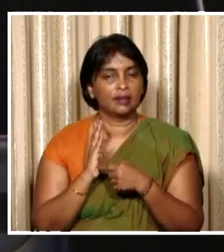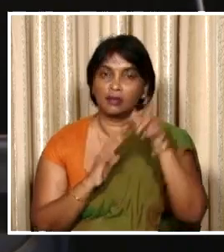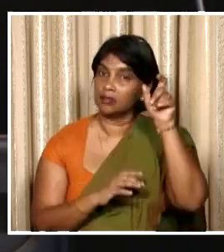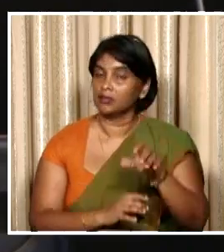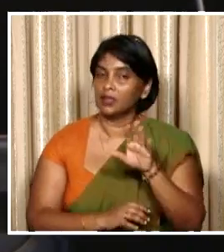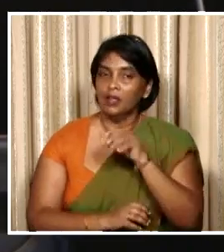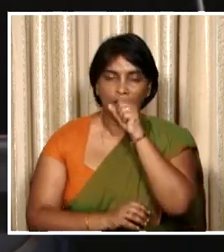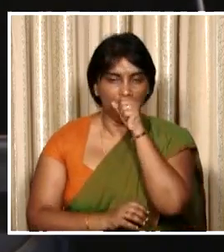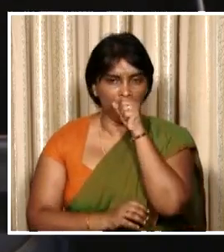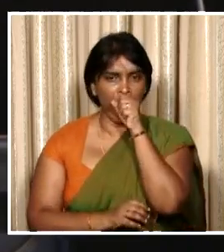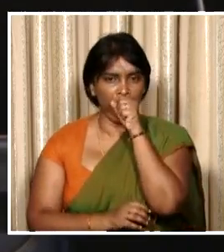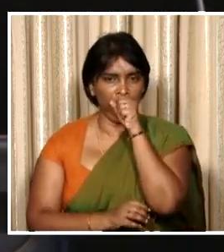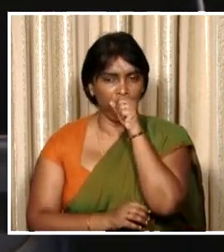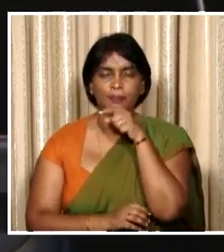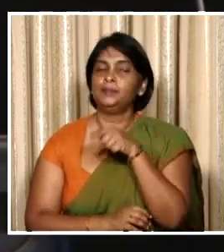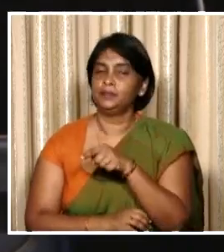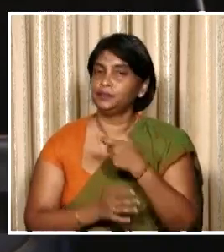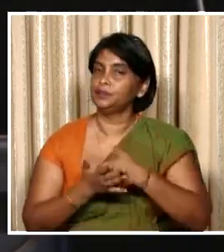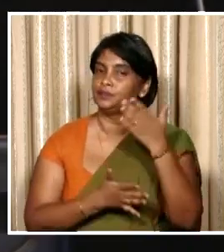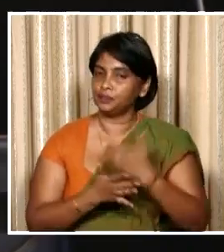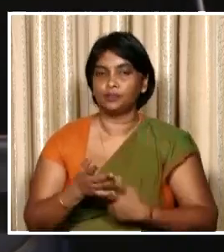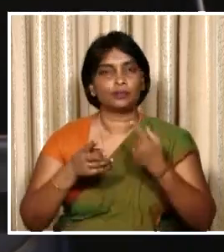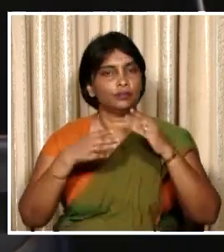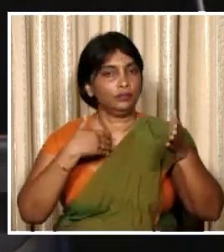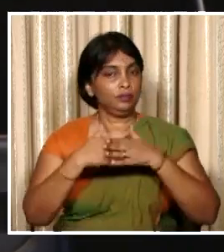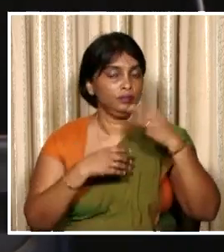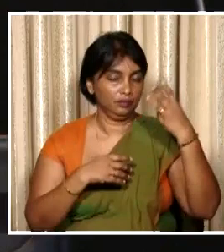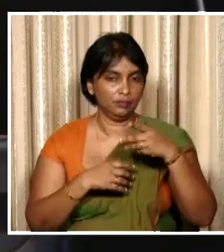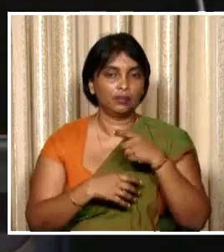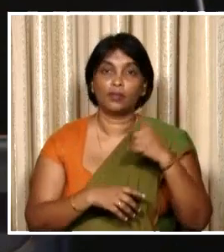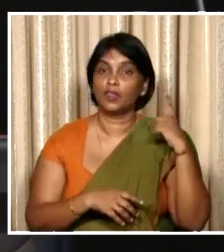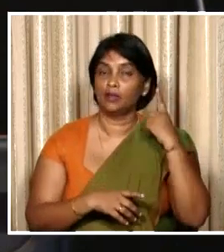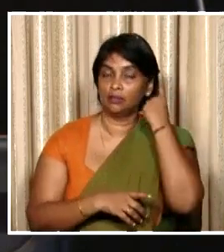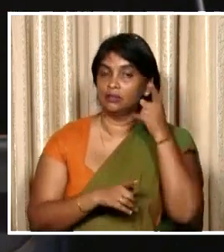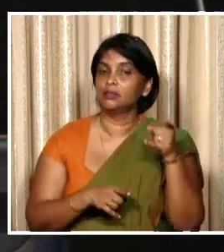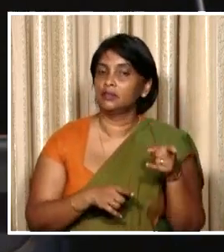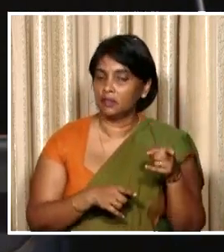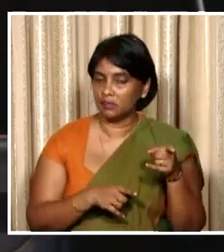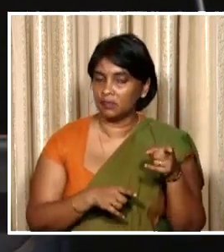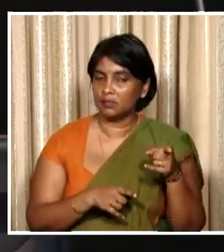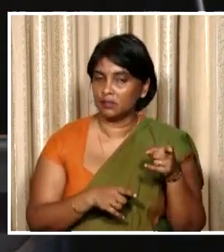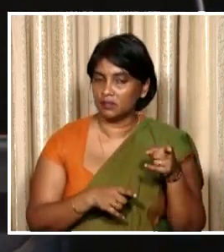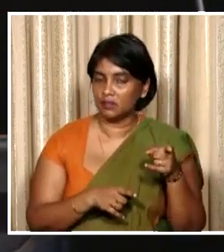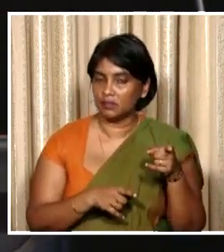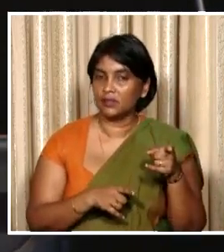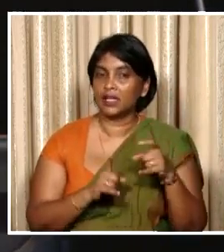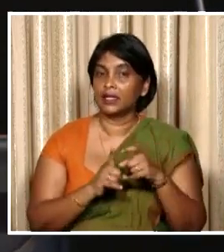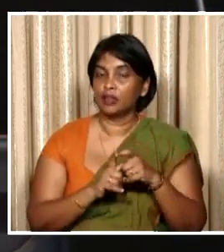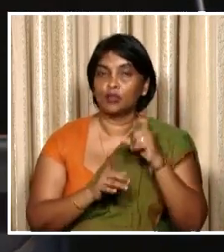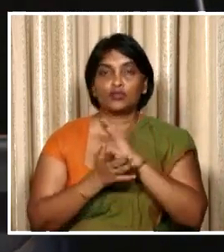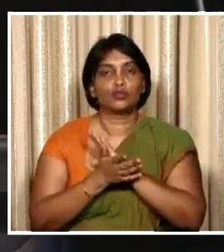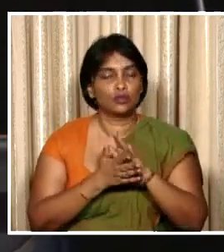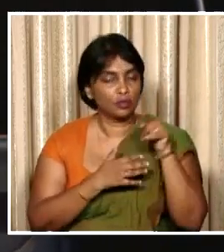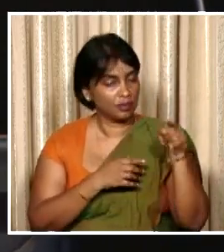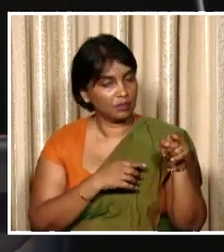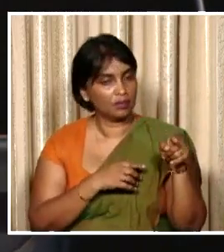නිලධාරයා විසින් ඒ වාර්තාව. ඊළට ඇමනුම් තුන හමුදා බුද්ධාන්ස අධ්‍යක්ෂක චූලා